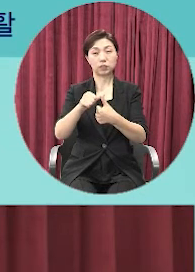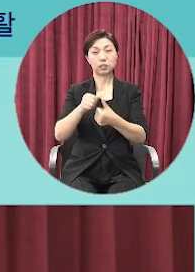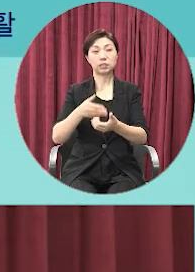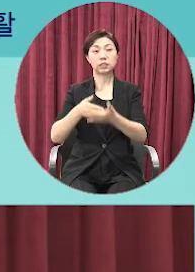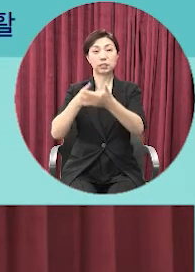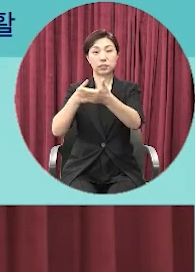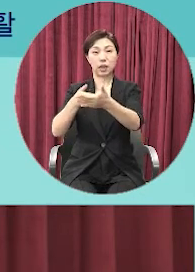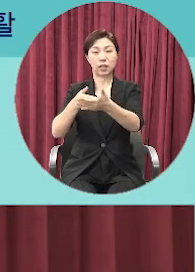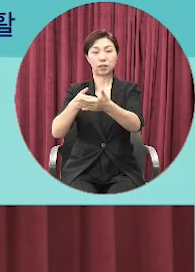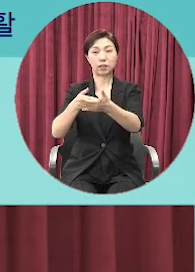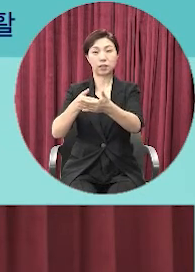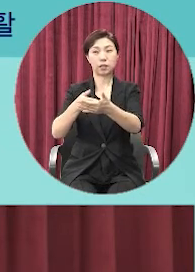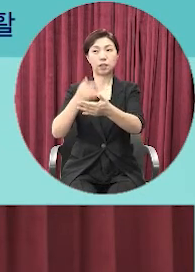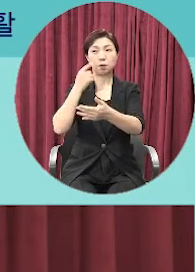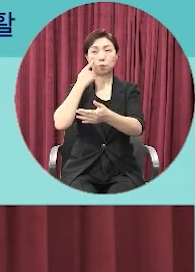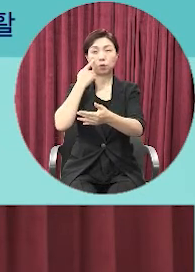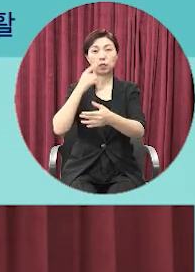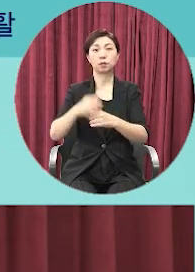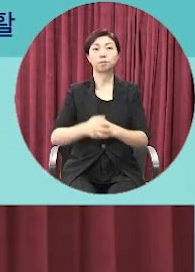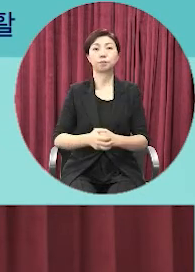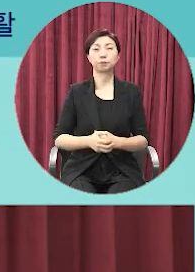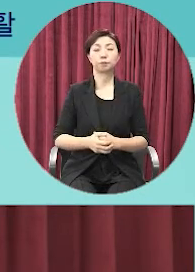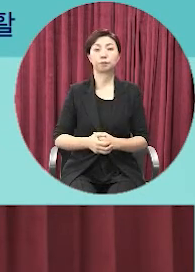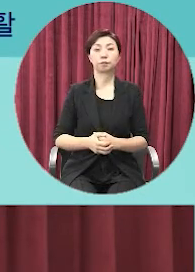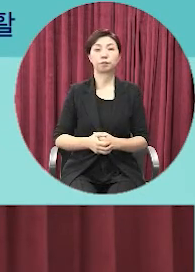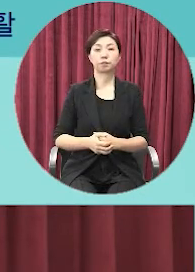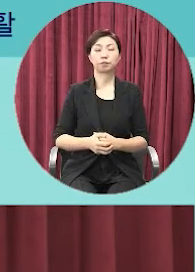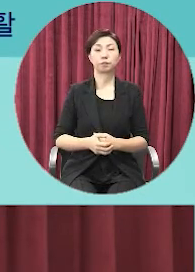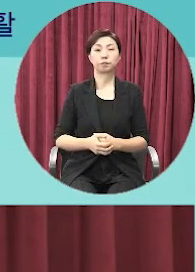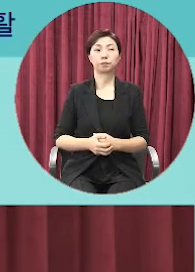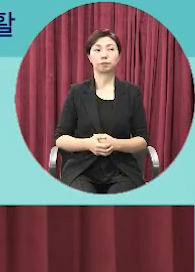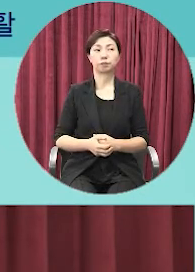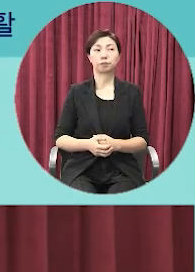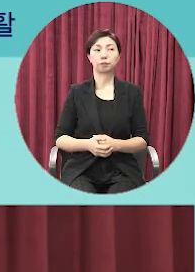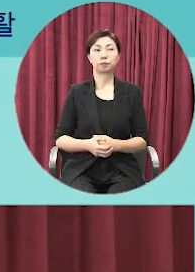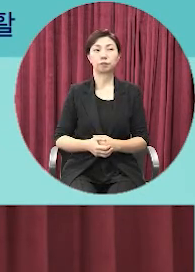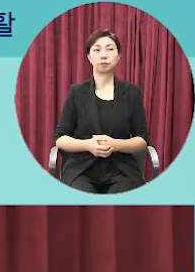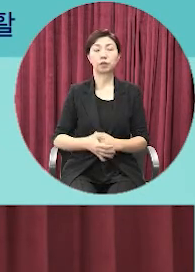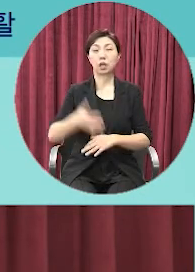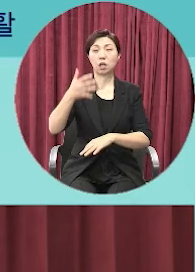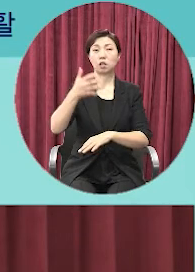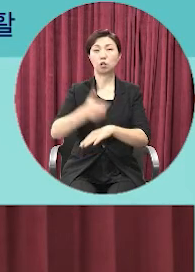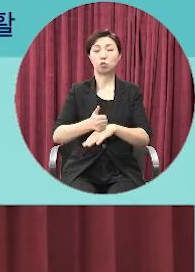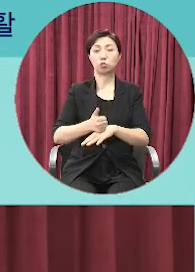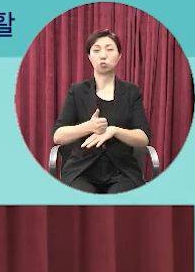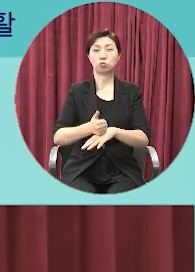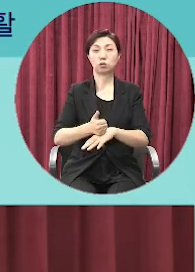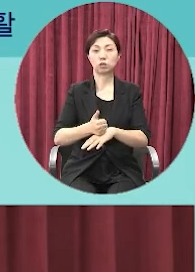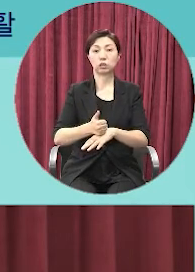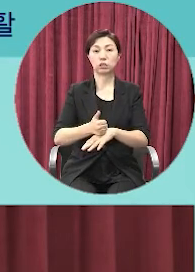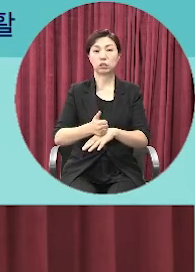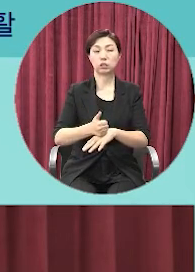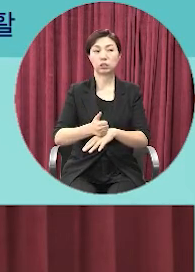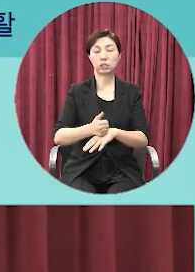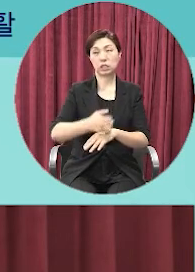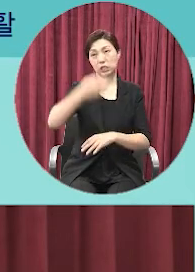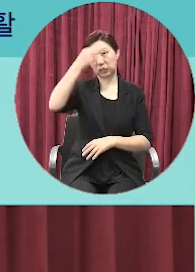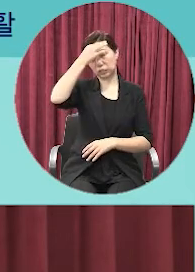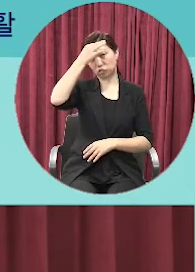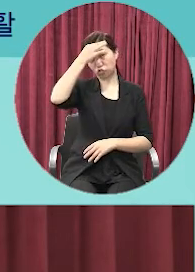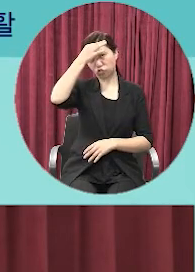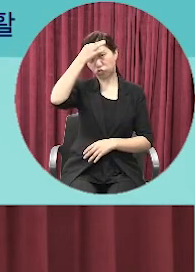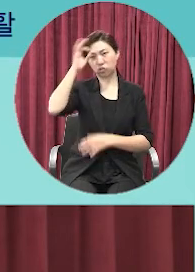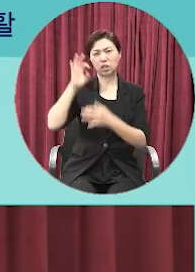제언을 말씀을 좀 부탁드리고 마치도록 하겠는데요. 결국은 이제 기술은 계속